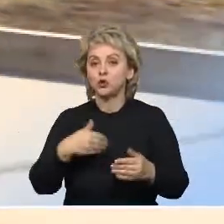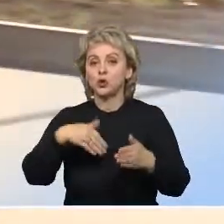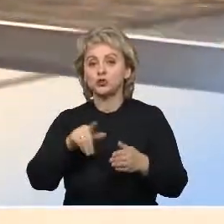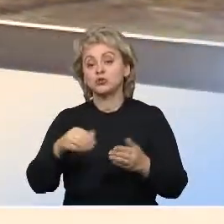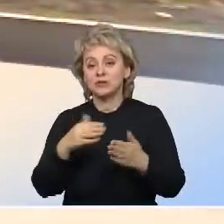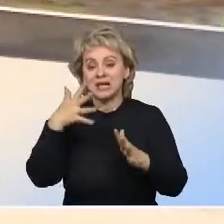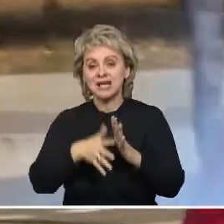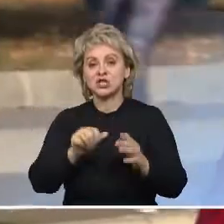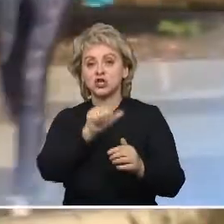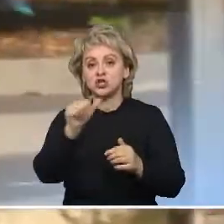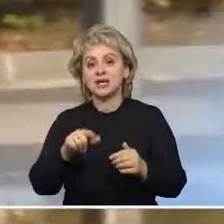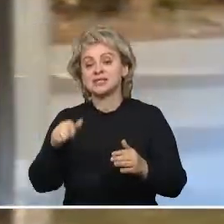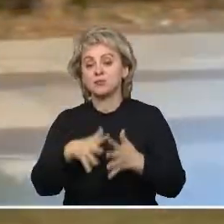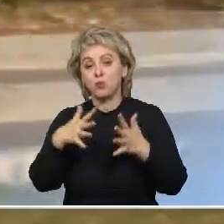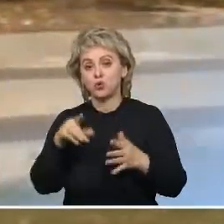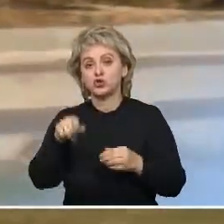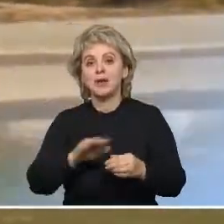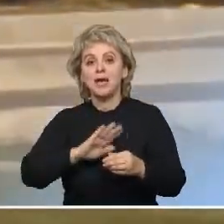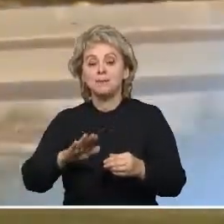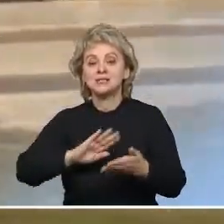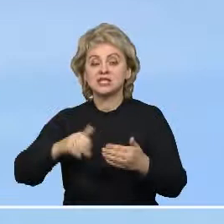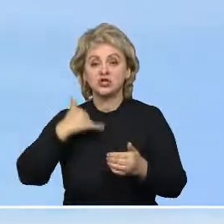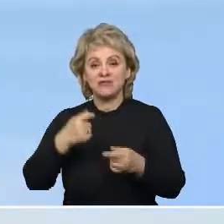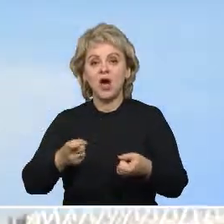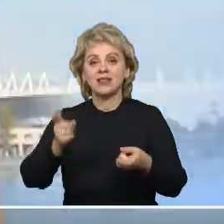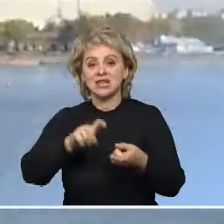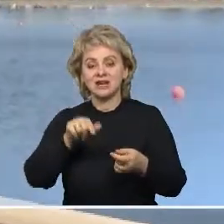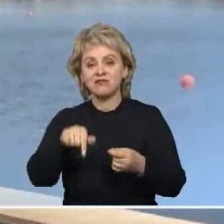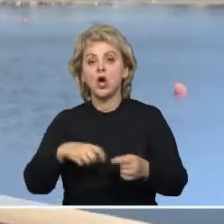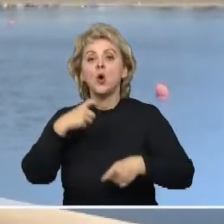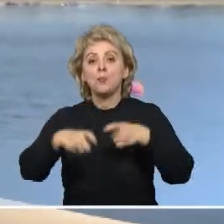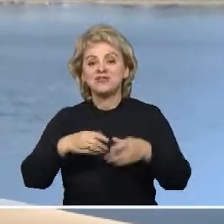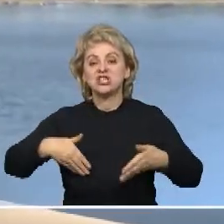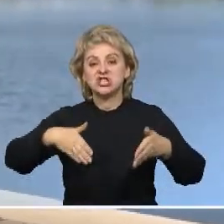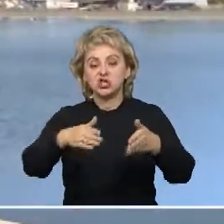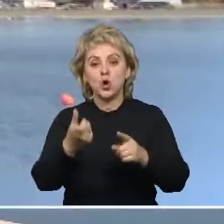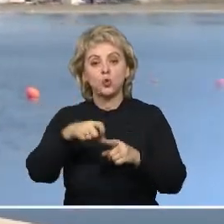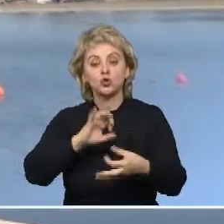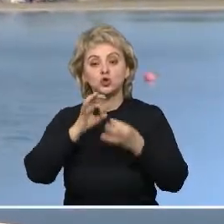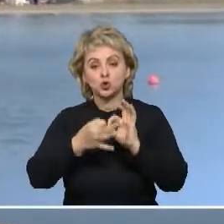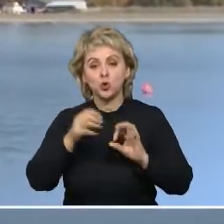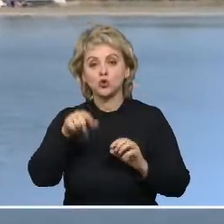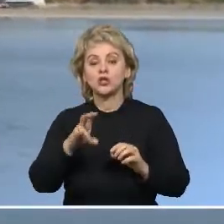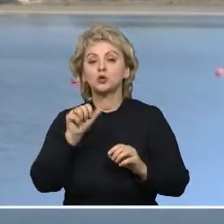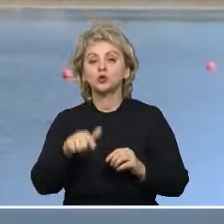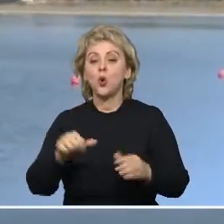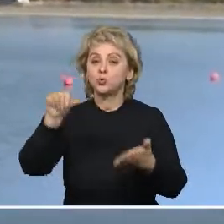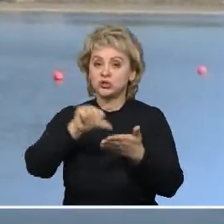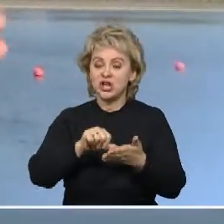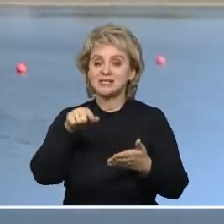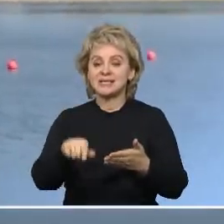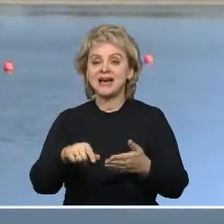с небольшим, иногда без отрыва от телефона. Конечно, марафонская дистанция очень сложная, но у